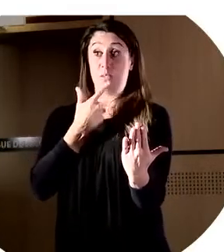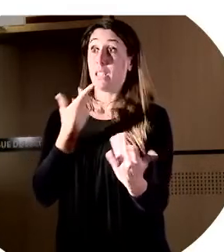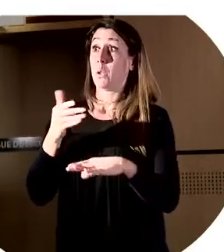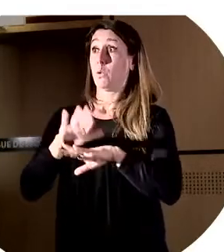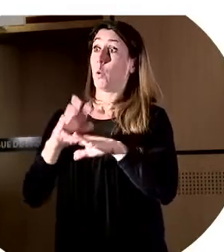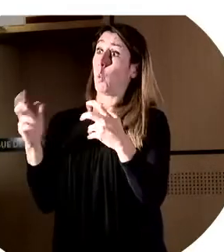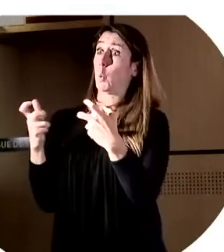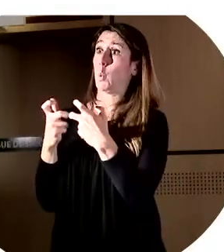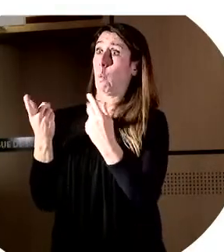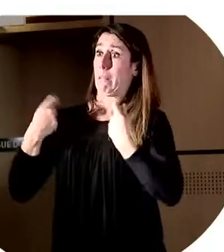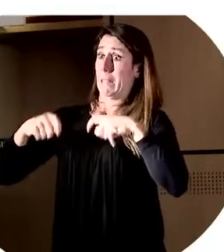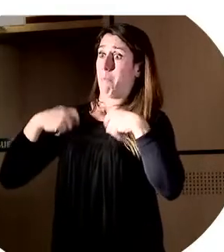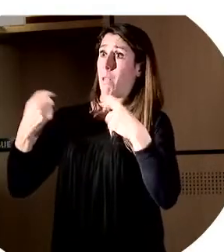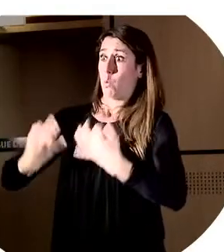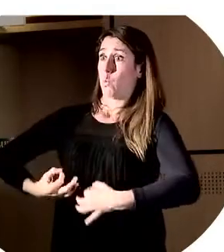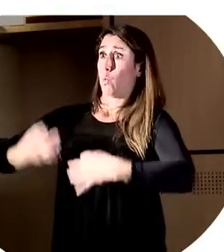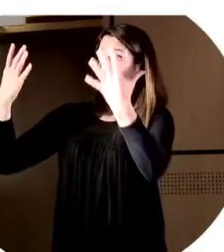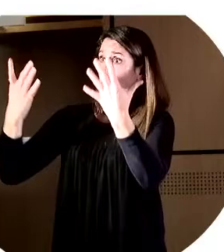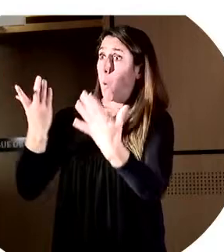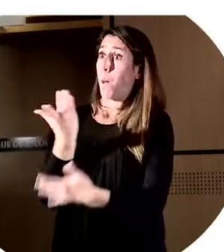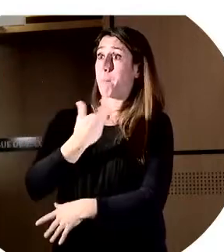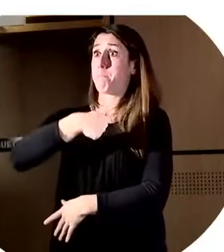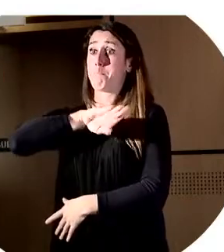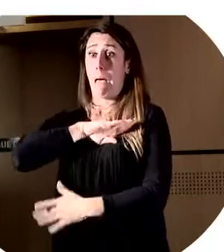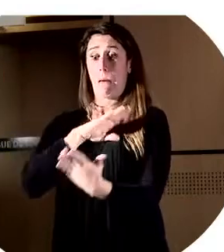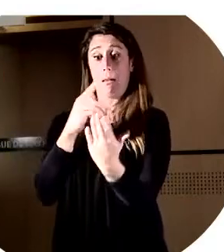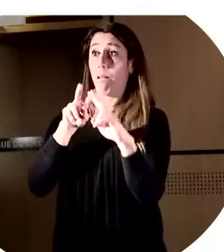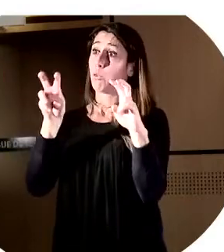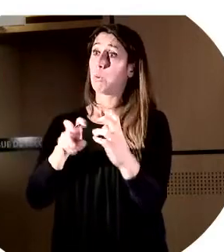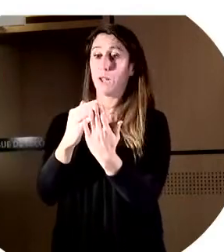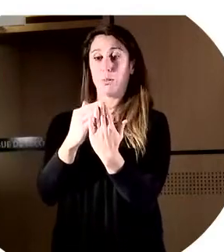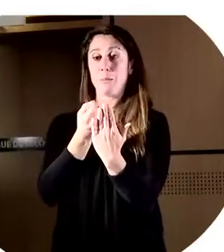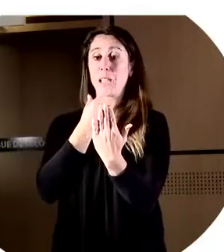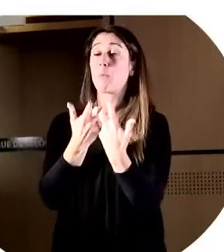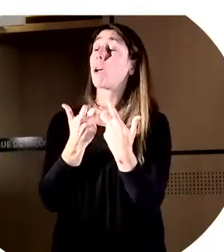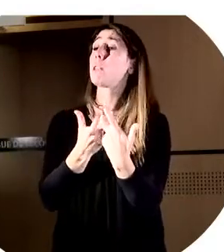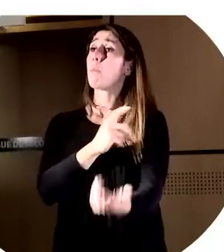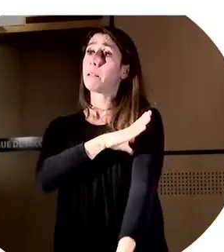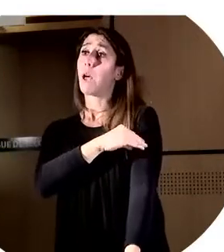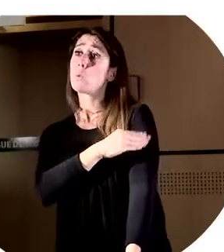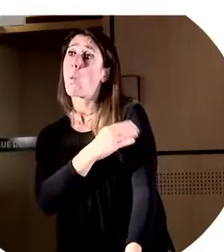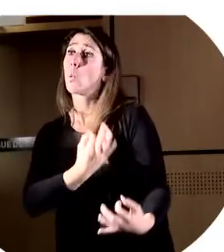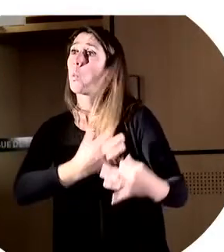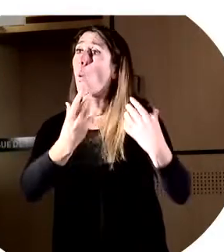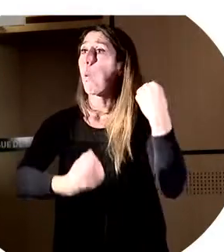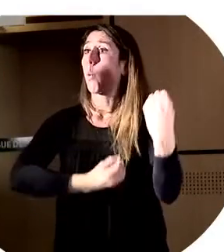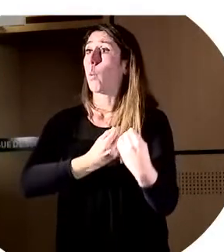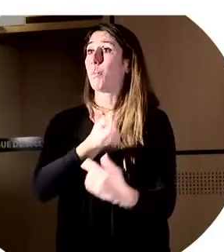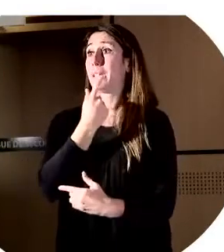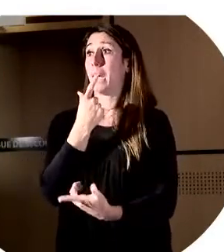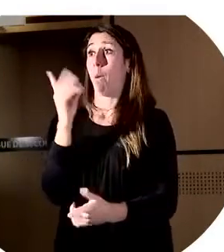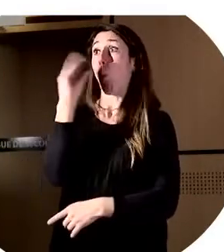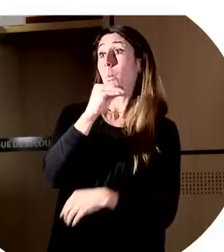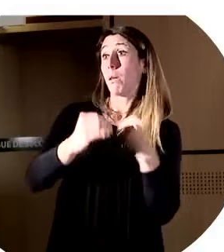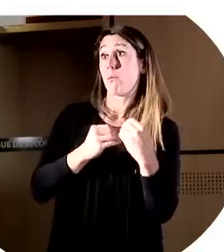par année. Et vous voyez que le surcoût de la non-observance pour des problèmes d'hypertension artérielle s'élève